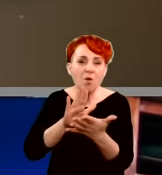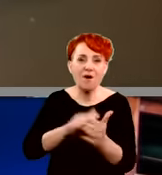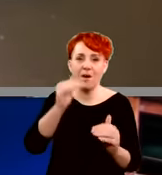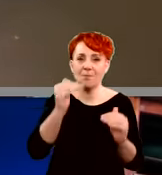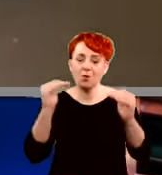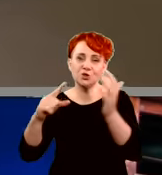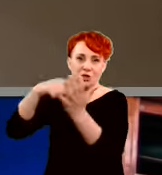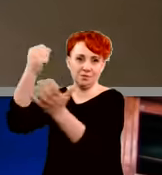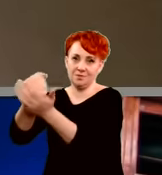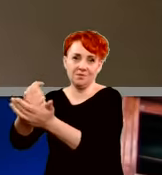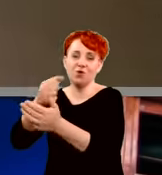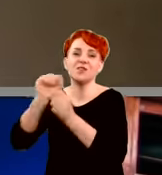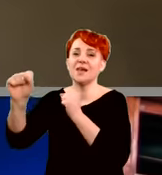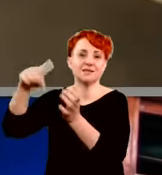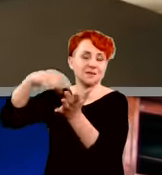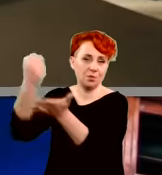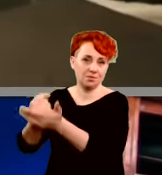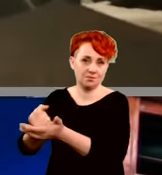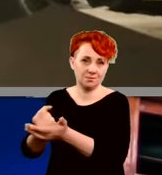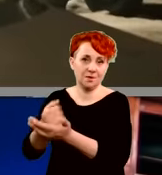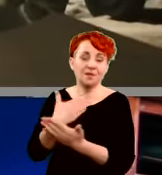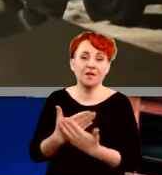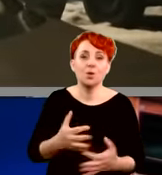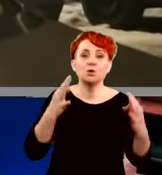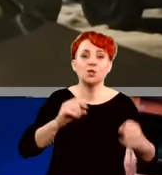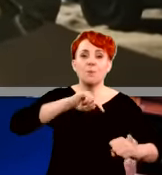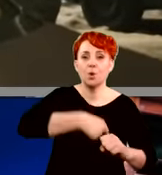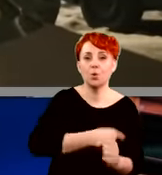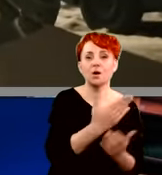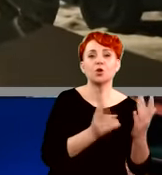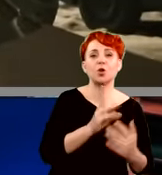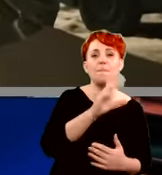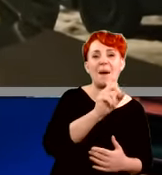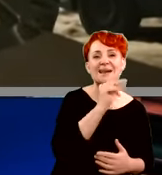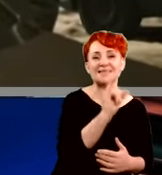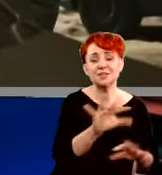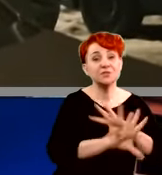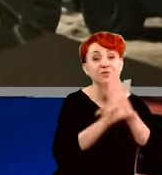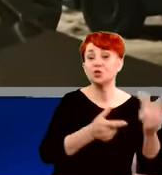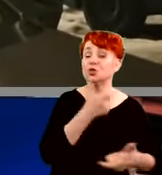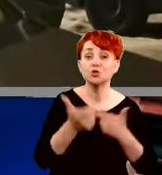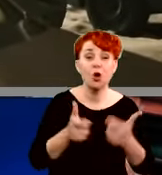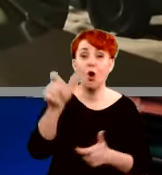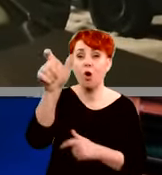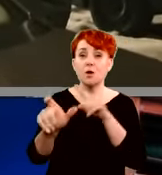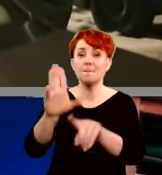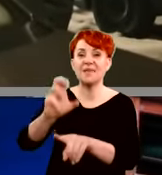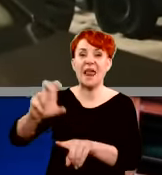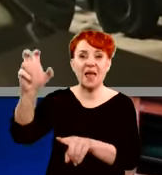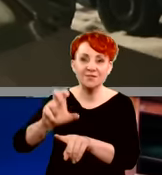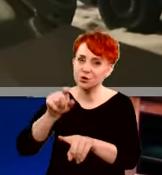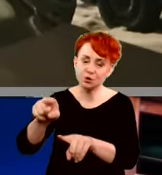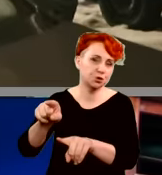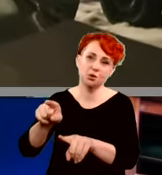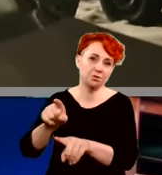aktem prawnym nie jest. Więc absolutnie jest tak, że dzisiaj prokuratorem krajowym jest pan Dariusz Barski i wszystkie działania podejmowane przez pana Bilewicza są po prostu z mocy